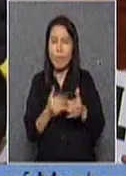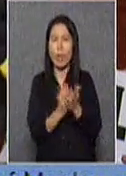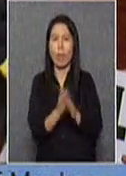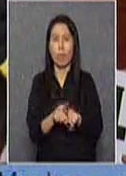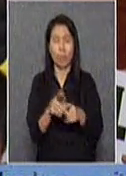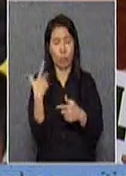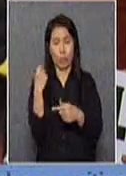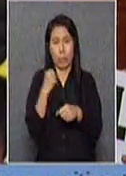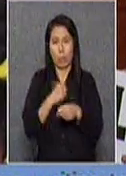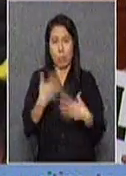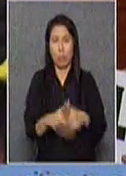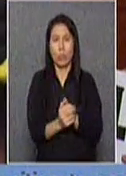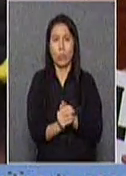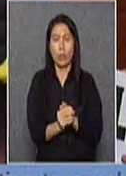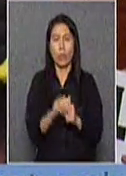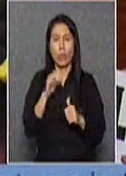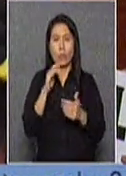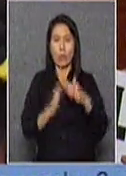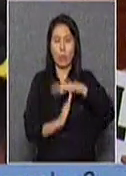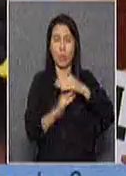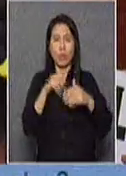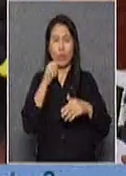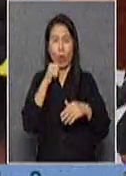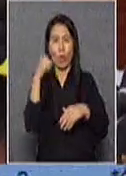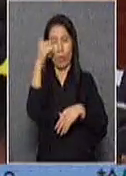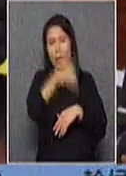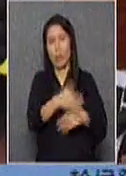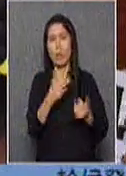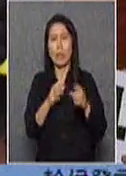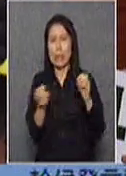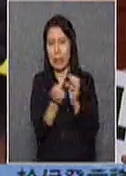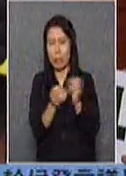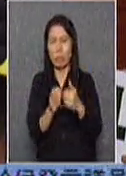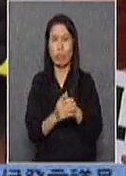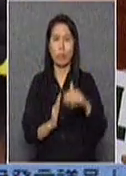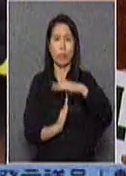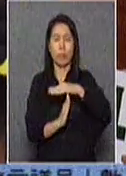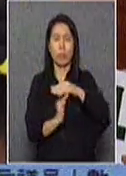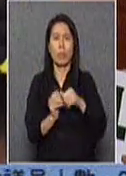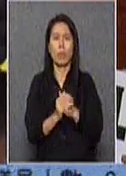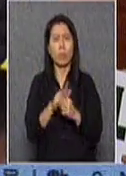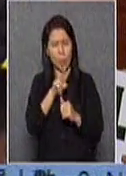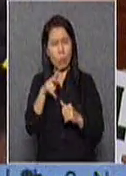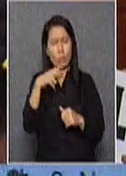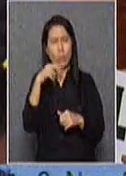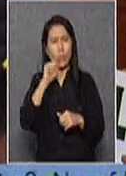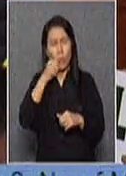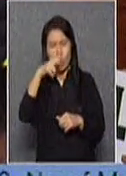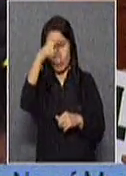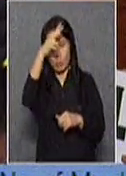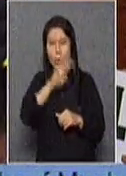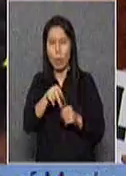天停止台菲航權談判、啊、你看到台灣政府就翻國